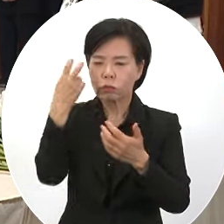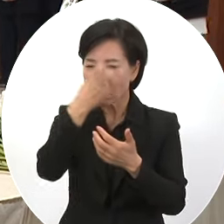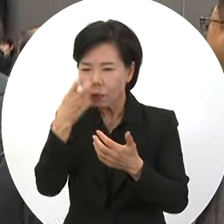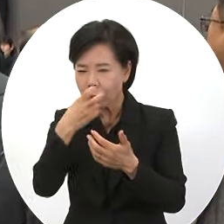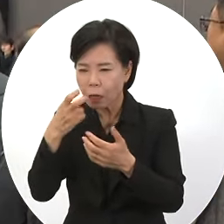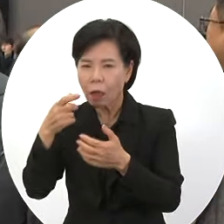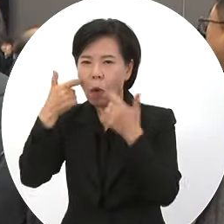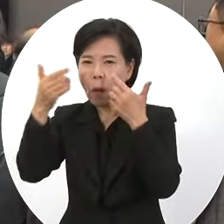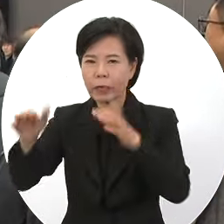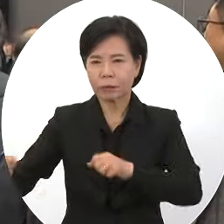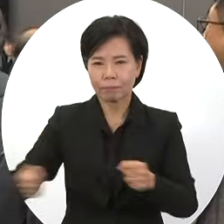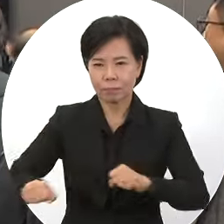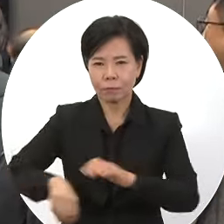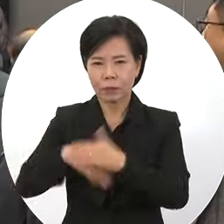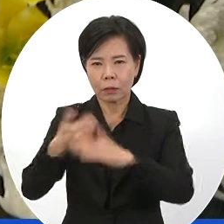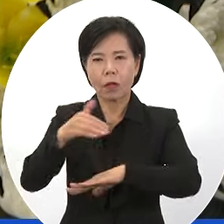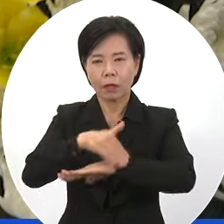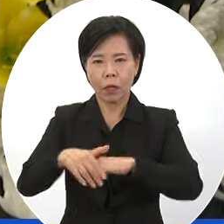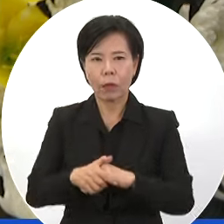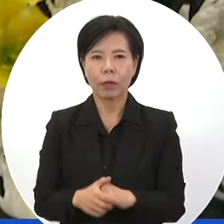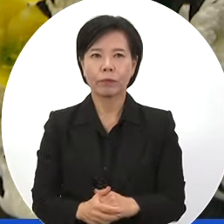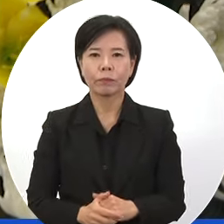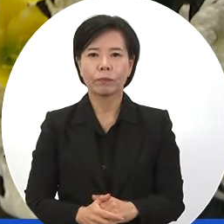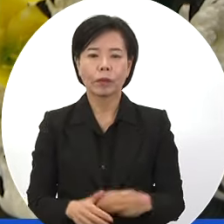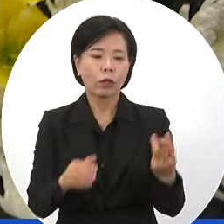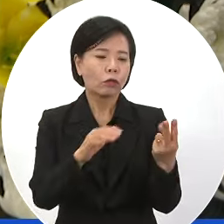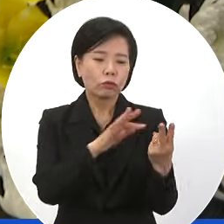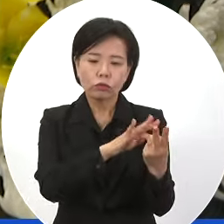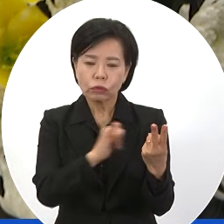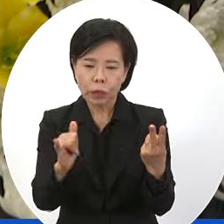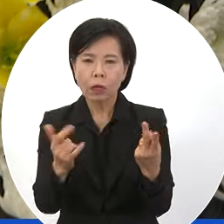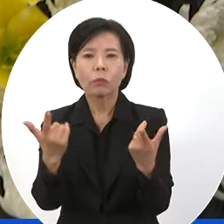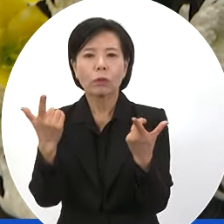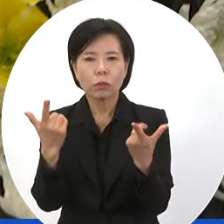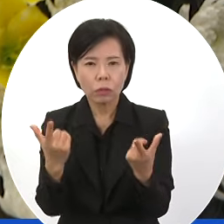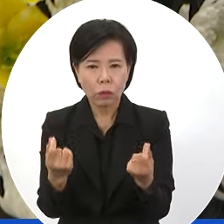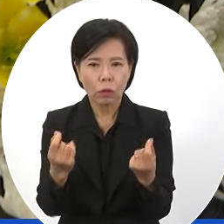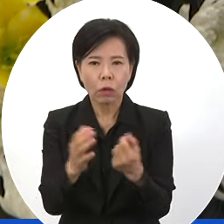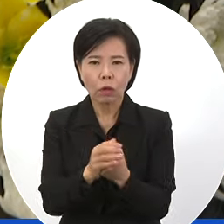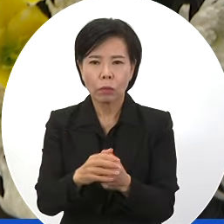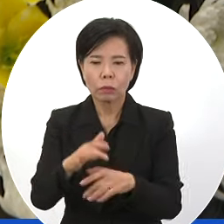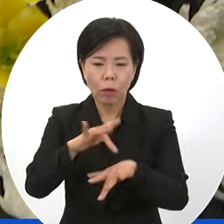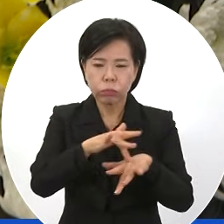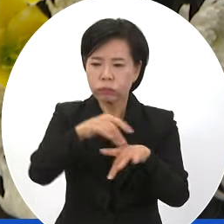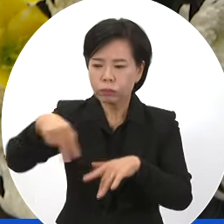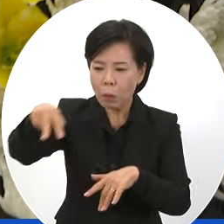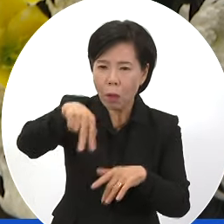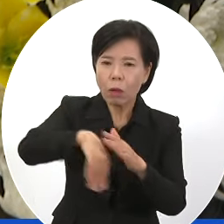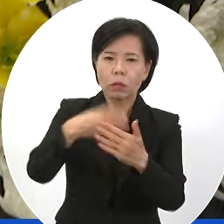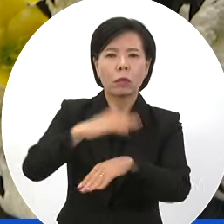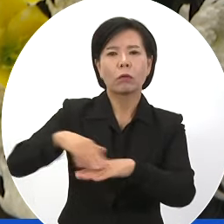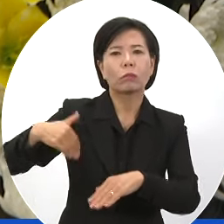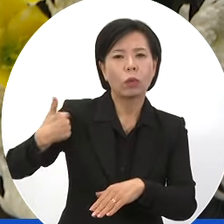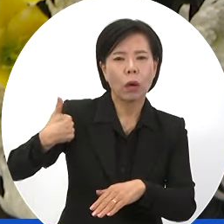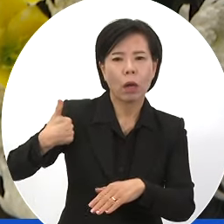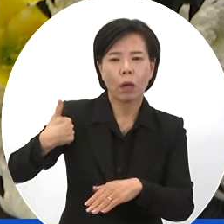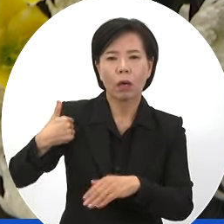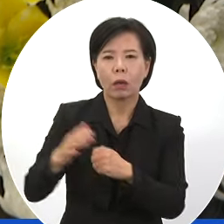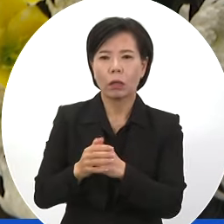작업을 이어갈 방침입니다. 두 분처럼 복역 중 희생됐지만 행방을 알 수 없는